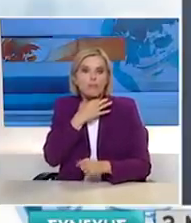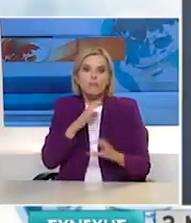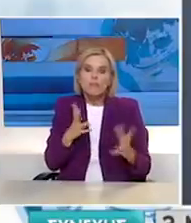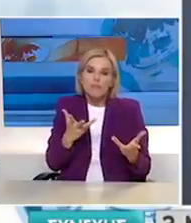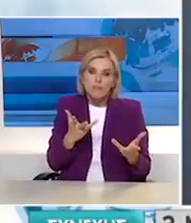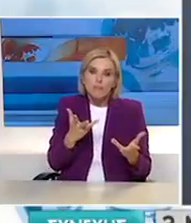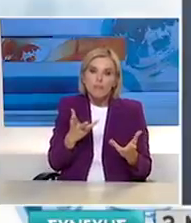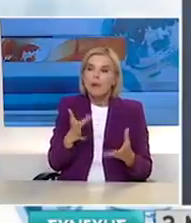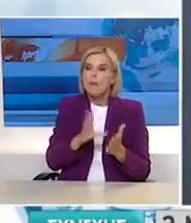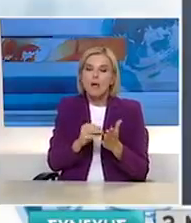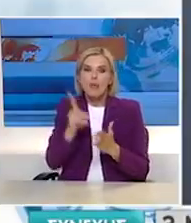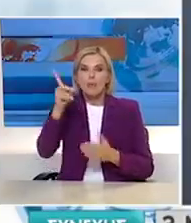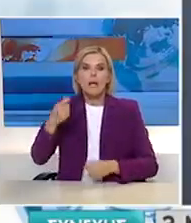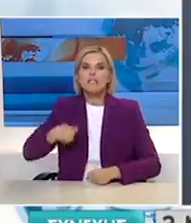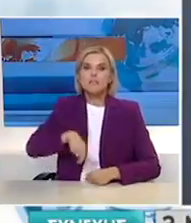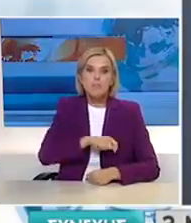σαν υψηλού κινδύνου.